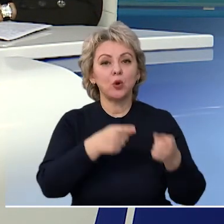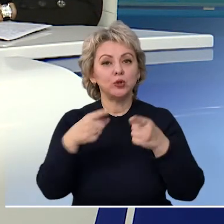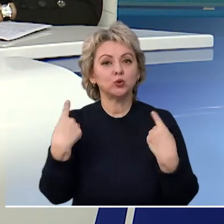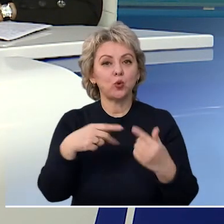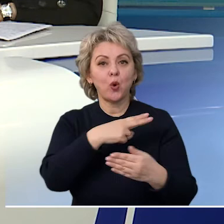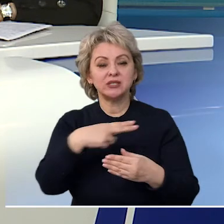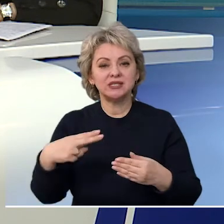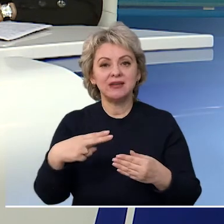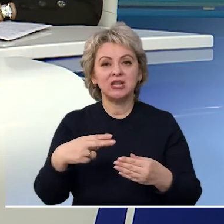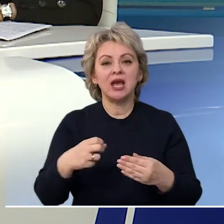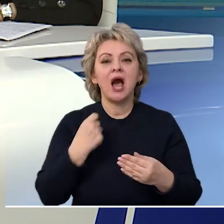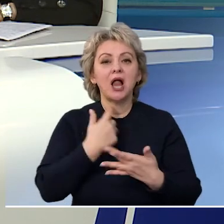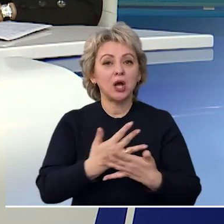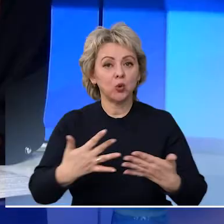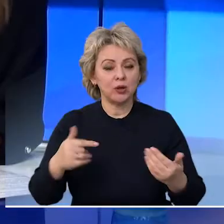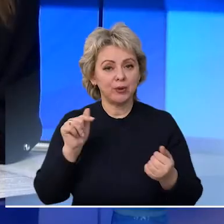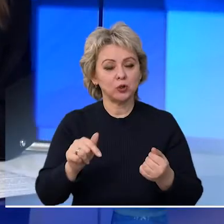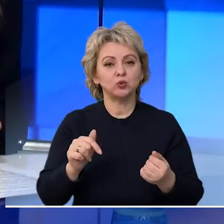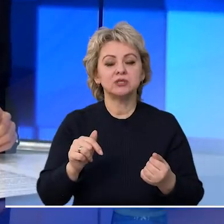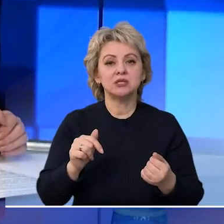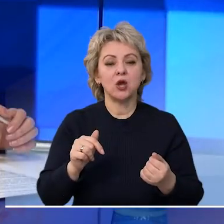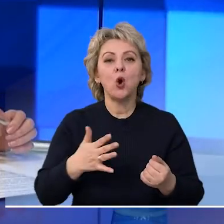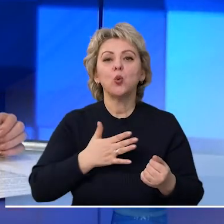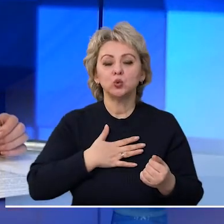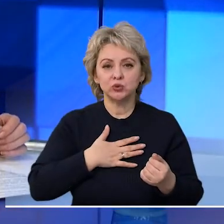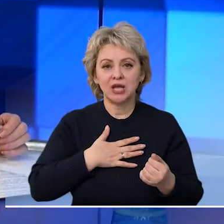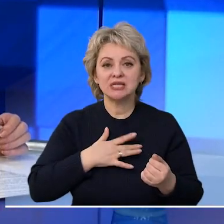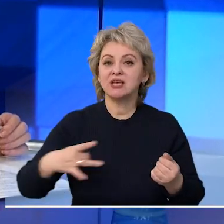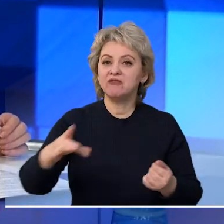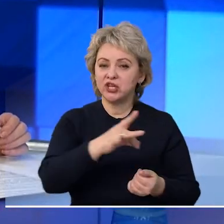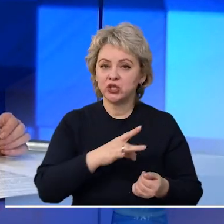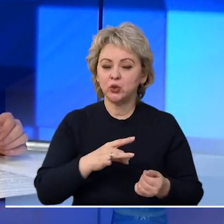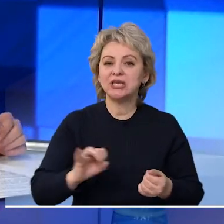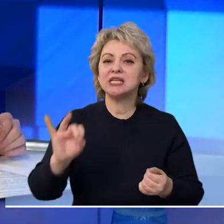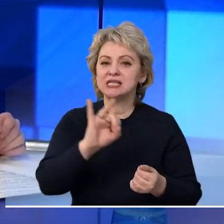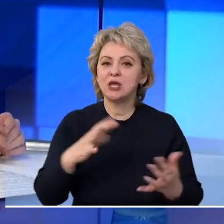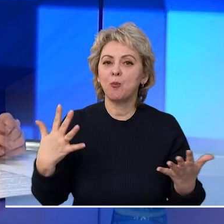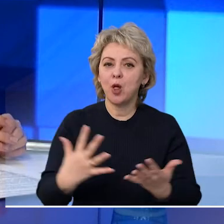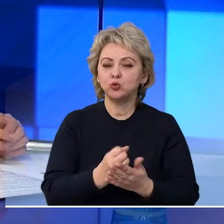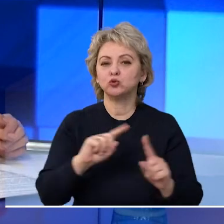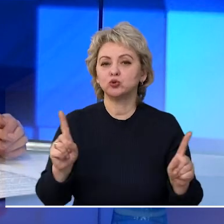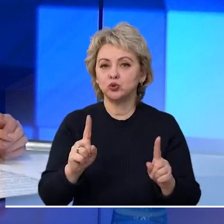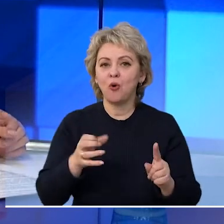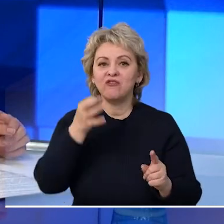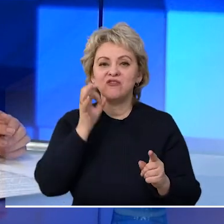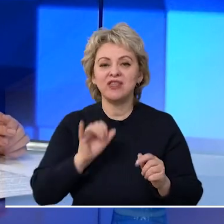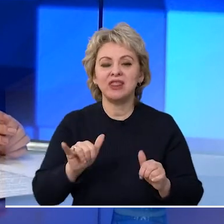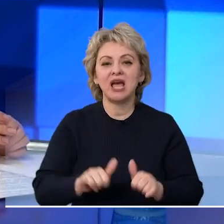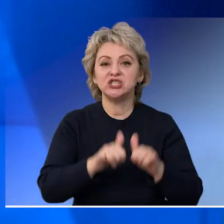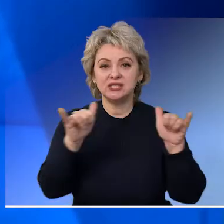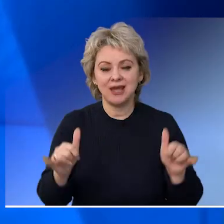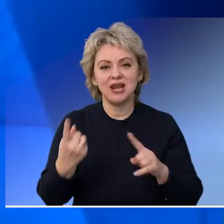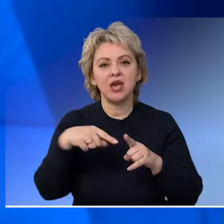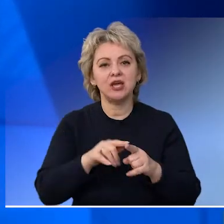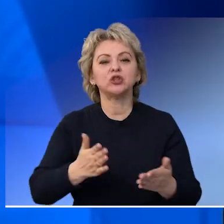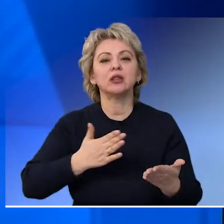перейти немного к другой теме, а именно к теме алкогольной продукции. У нас в регионе исторически сложилось, что виноделие